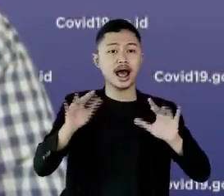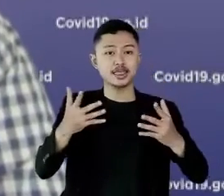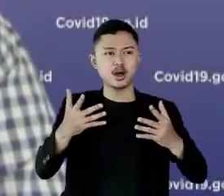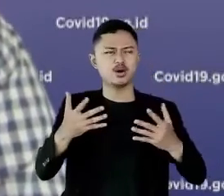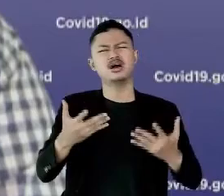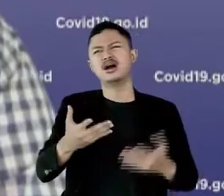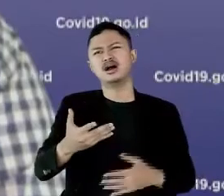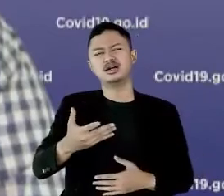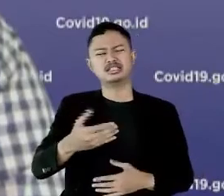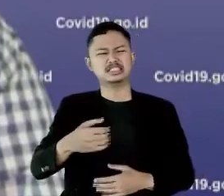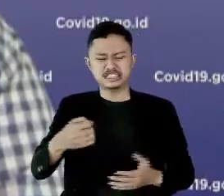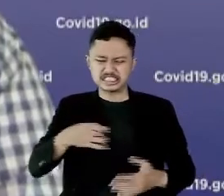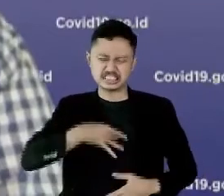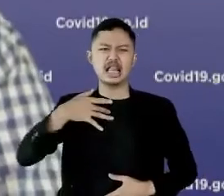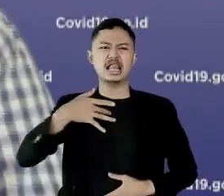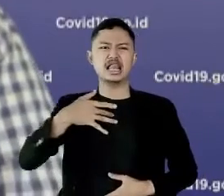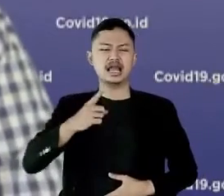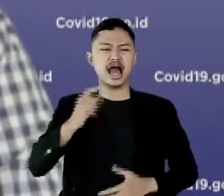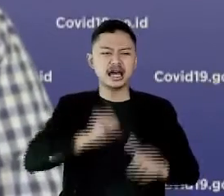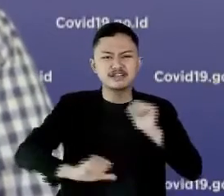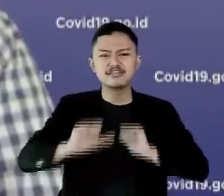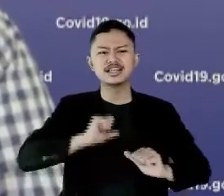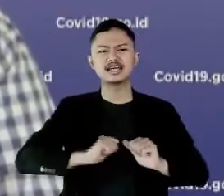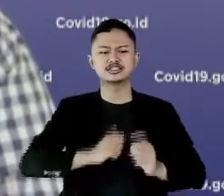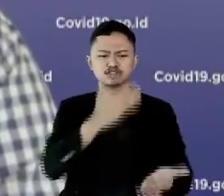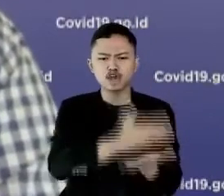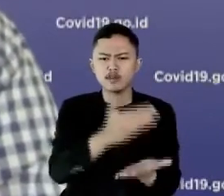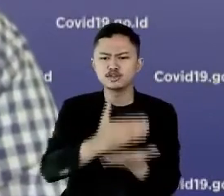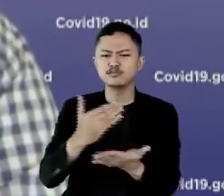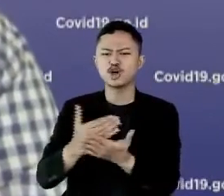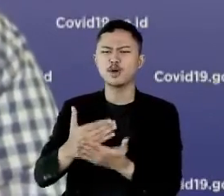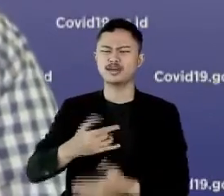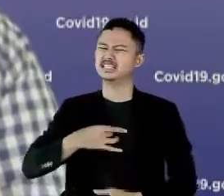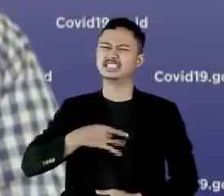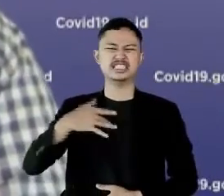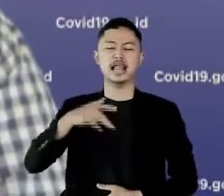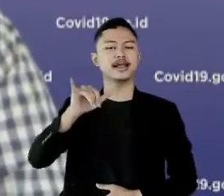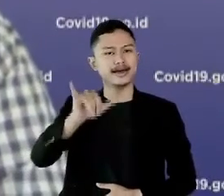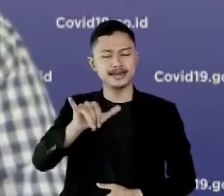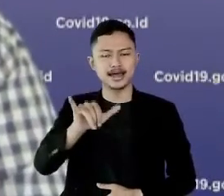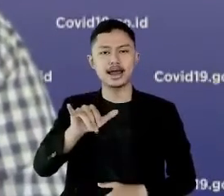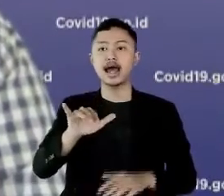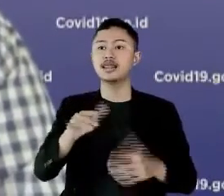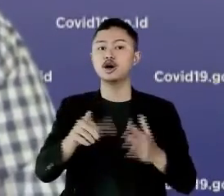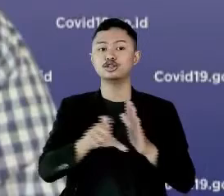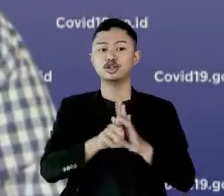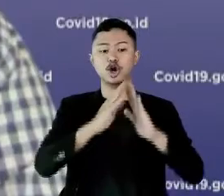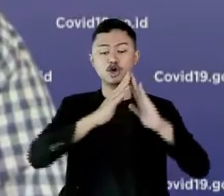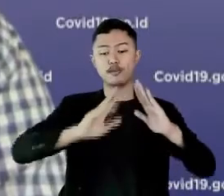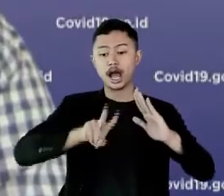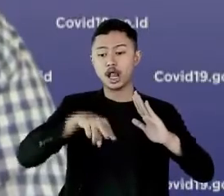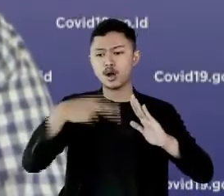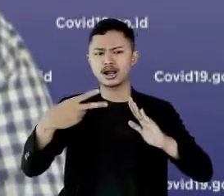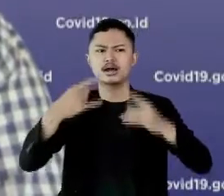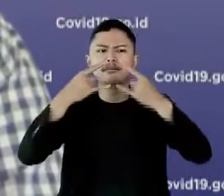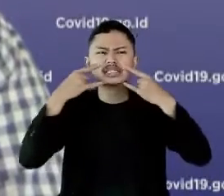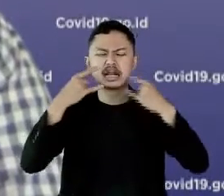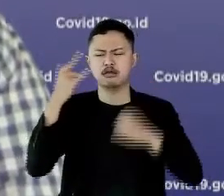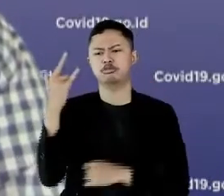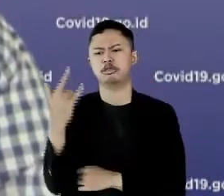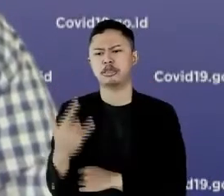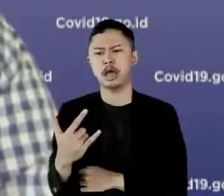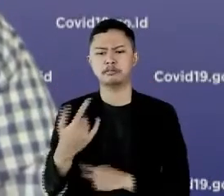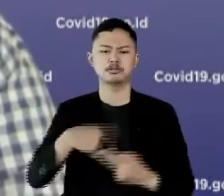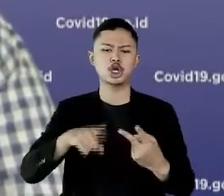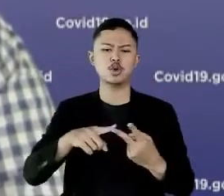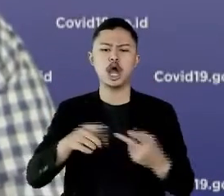merasa jengkel, kesal, ya, aktivitas kita dibatasi, pada saat misalnya kita keluar rumah selain pakai masker, kita harus memikirkan